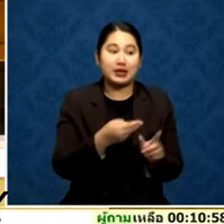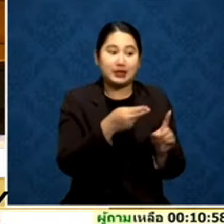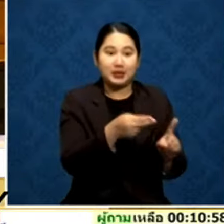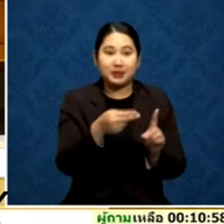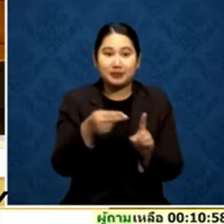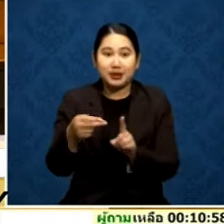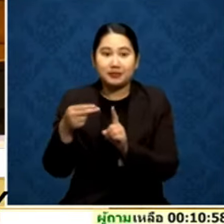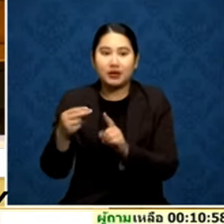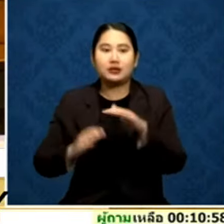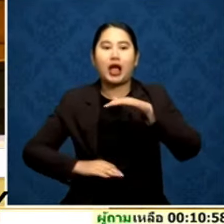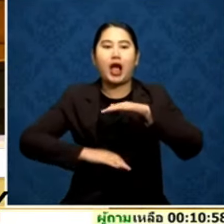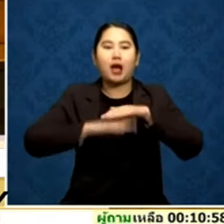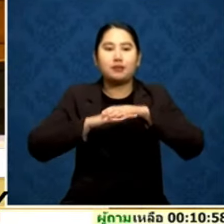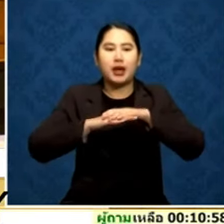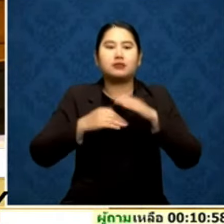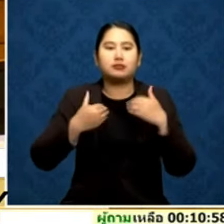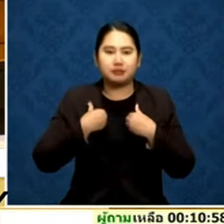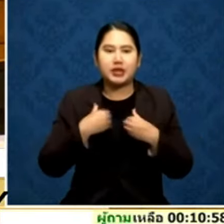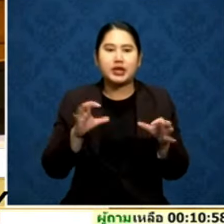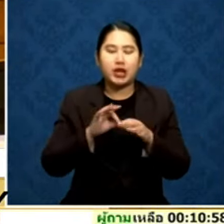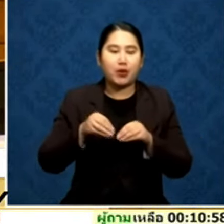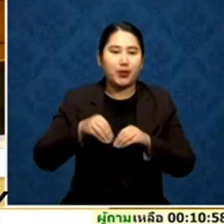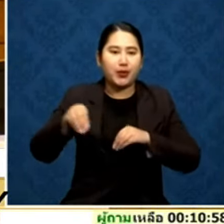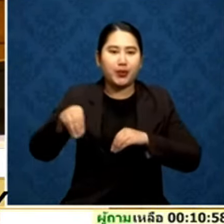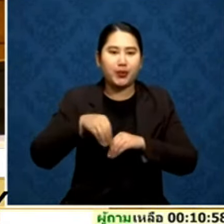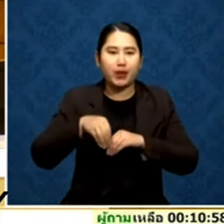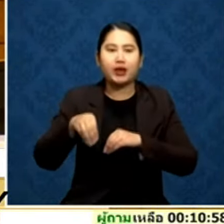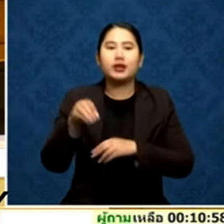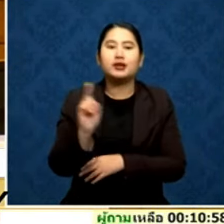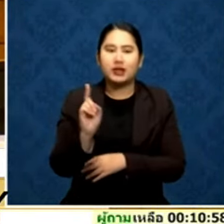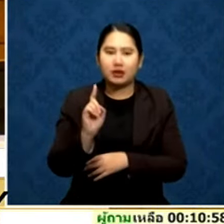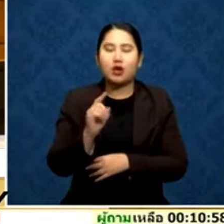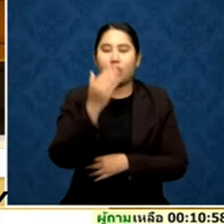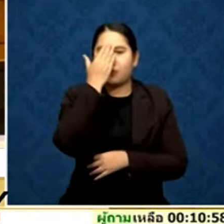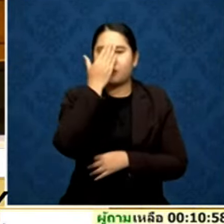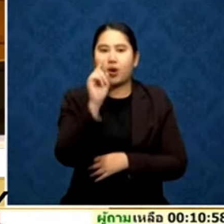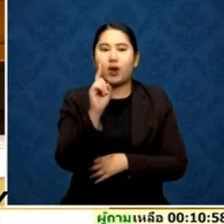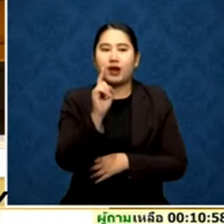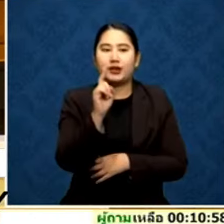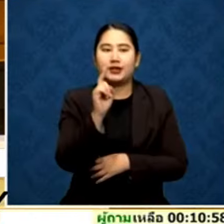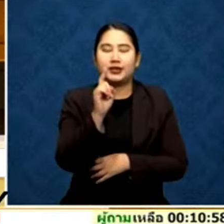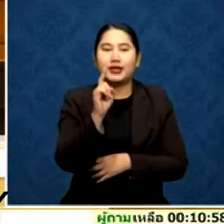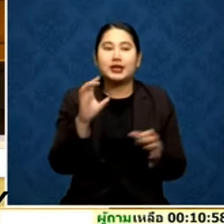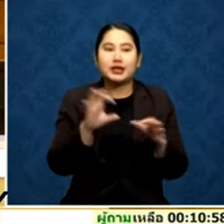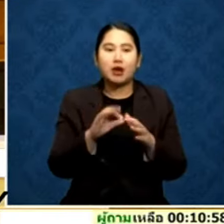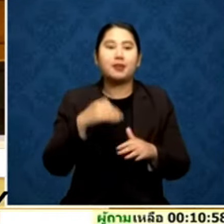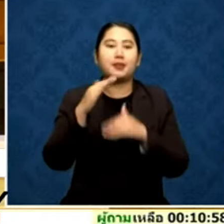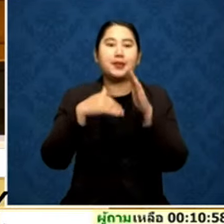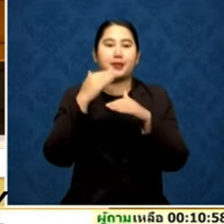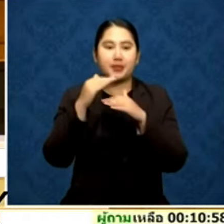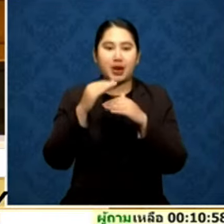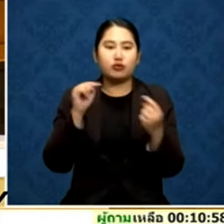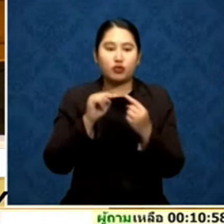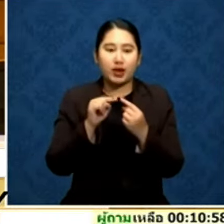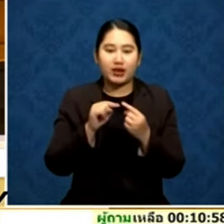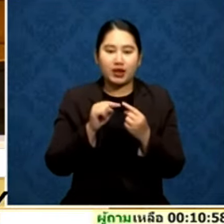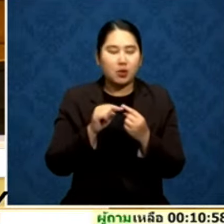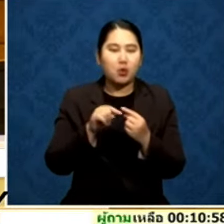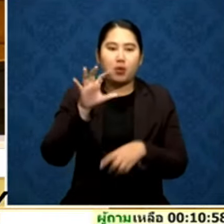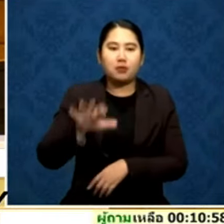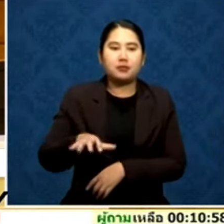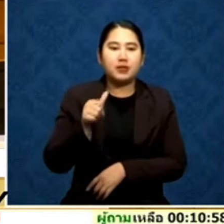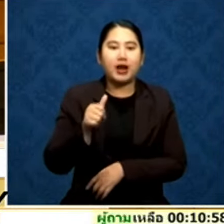จำกัดพื้นที่ในการใช้เนี่ยเพราะว่าเราไม่ต้องการให้เรื่องของการที่เราจำกัดของความเจริญอยู่ในแค่หัวเมืองหลักอย่างเดียว